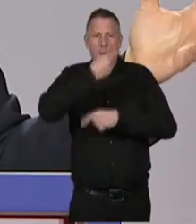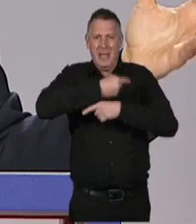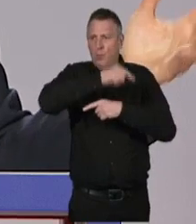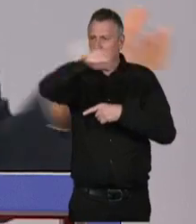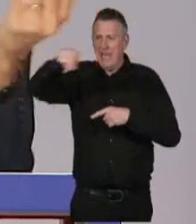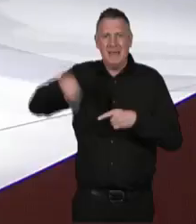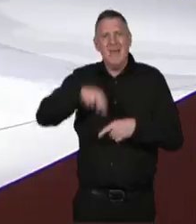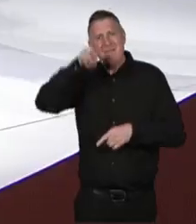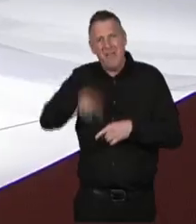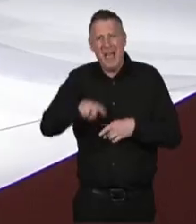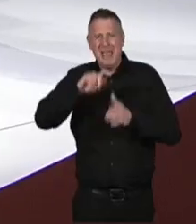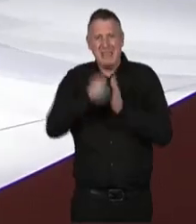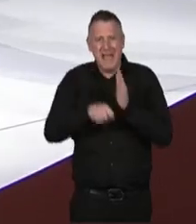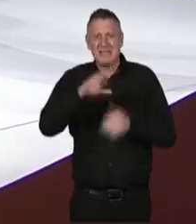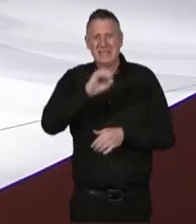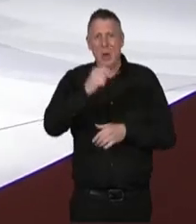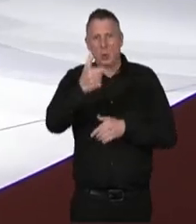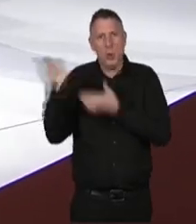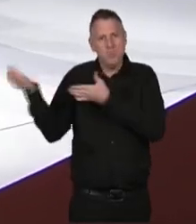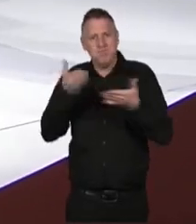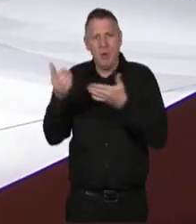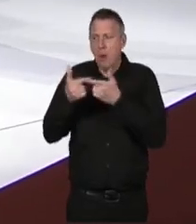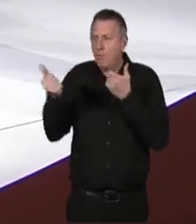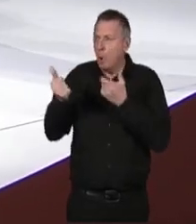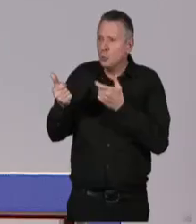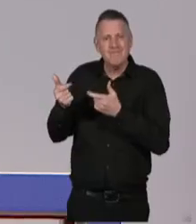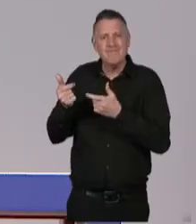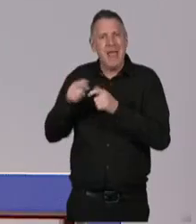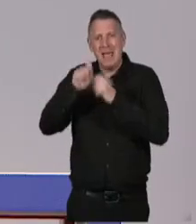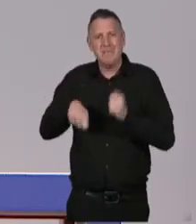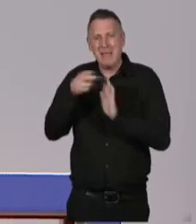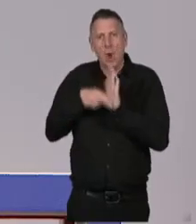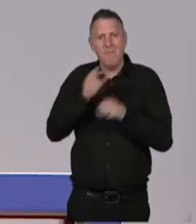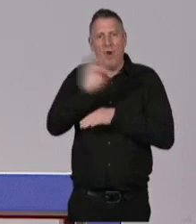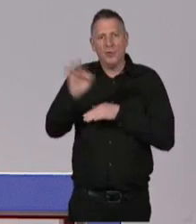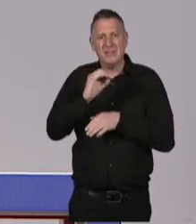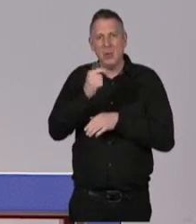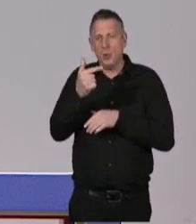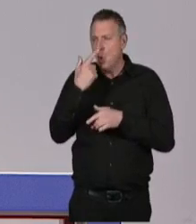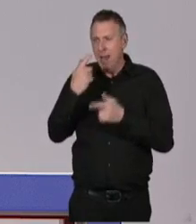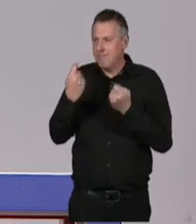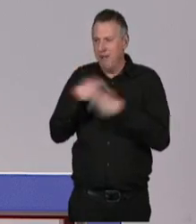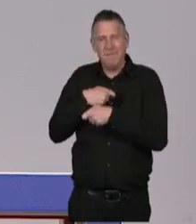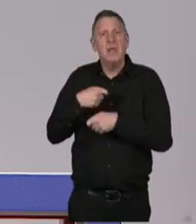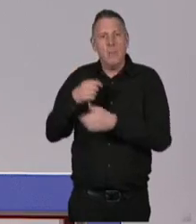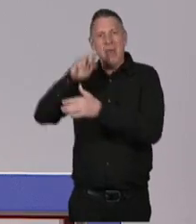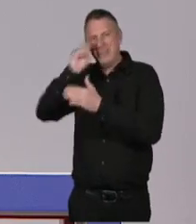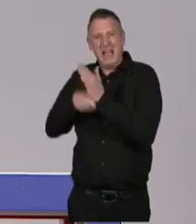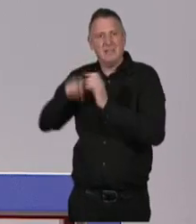vraie, une taxe sur tous les produits qui ne respectent pas nos normes environnementale.